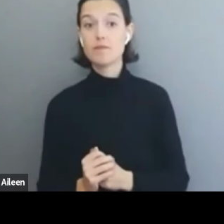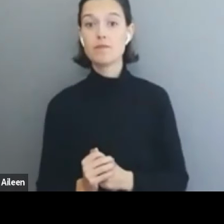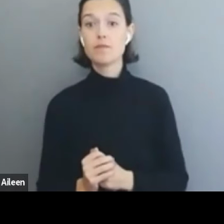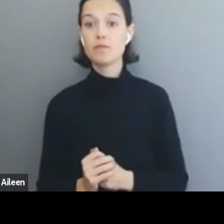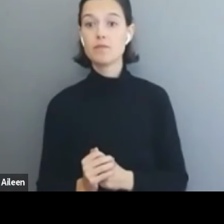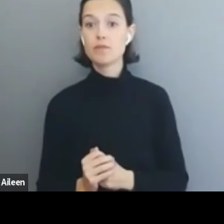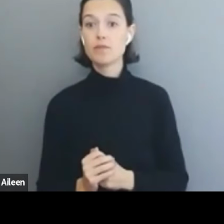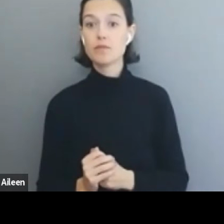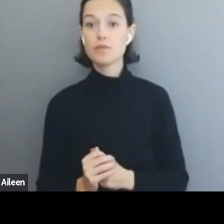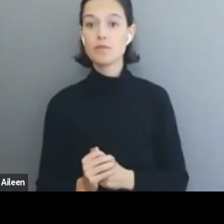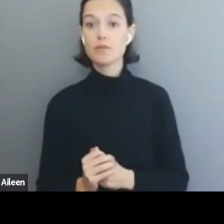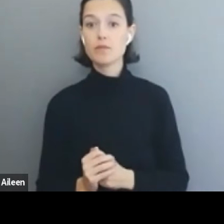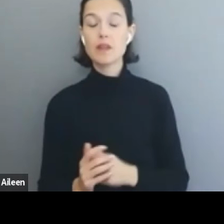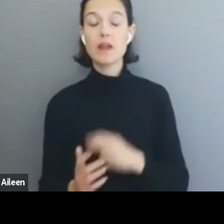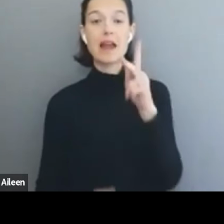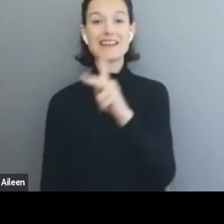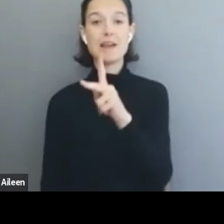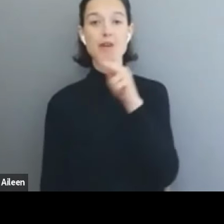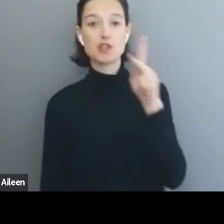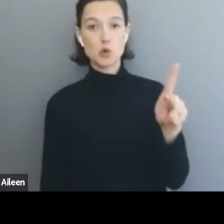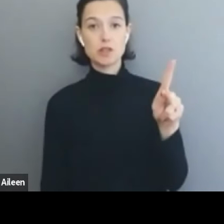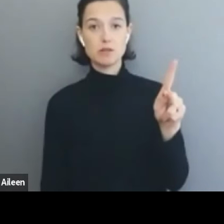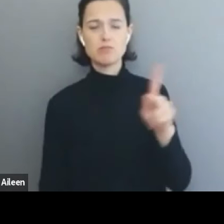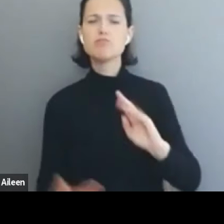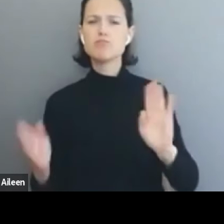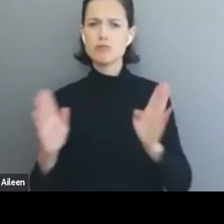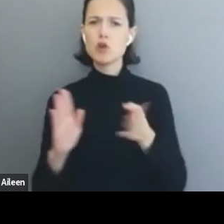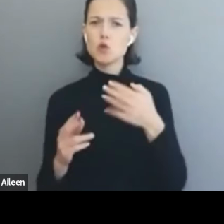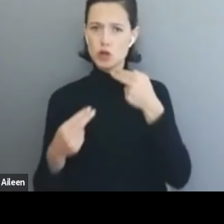Ich kann da gerne kurz was zu sagen. Michael Wahl kann da